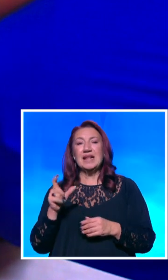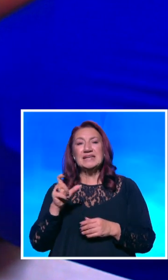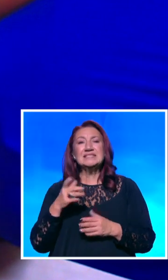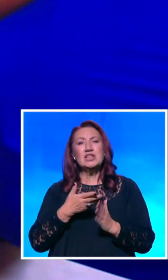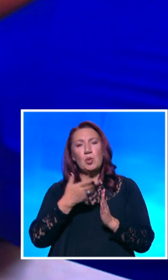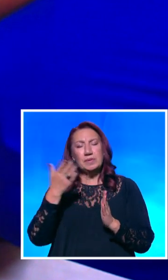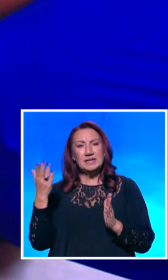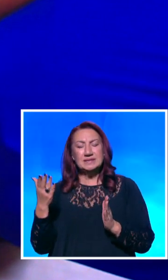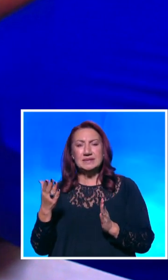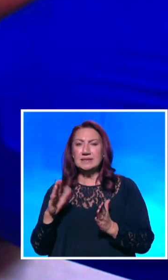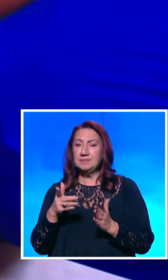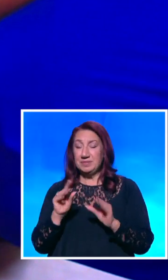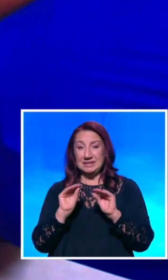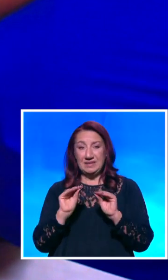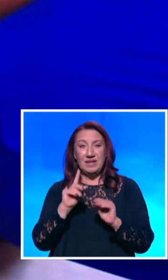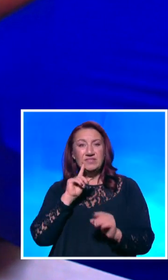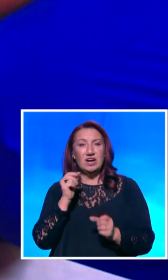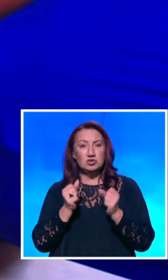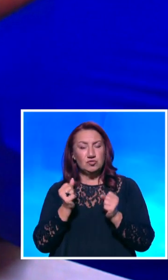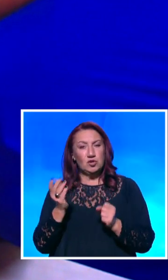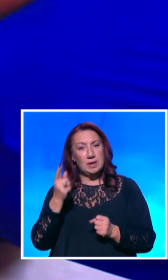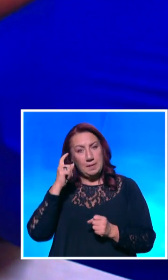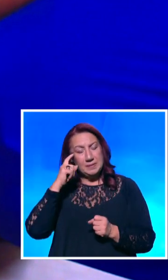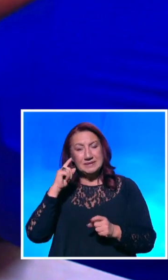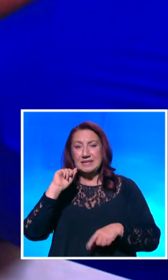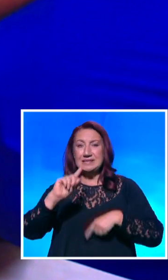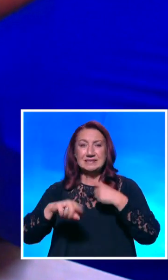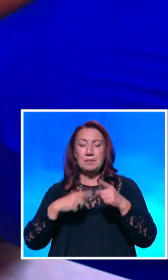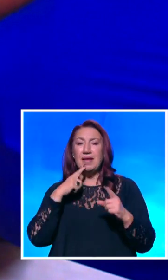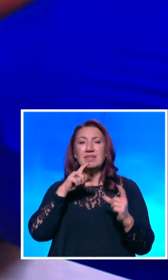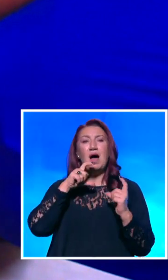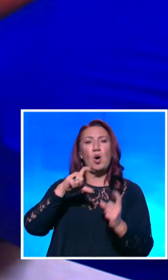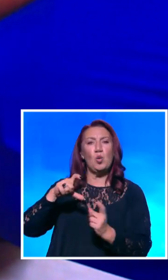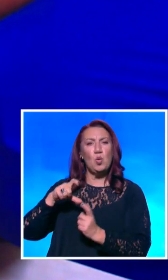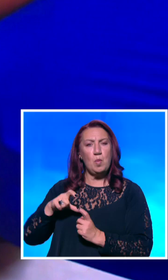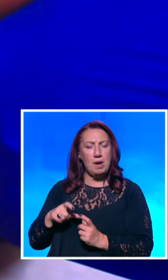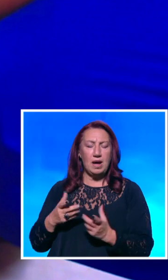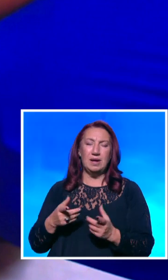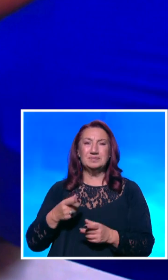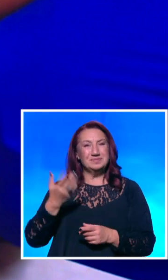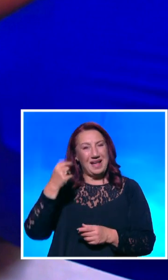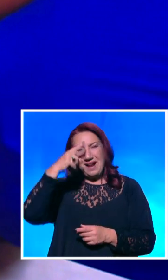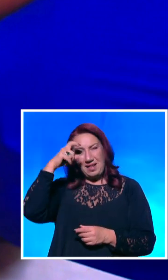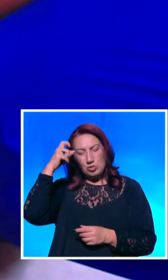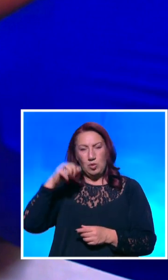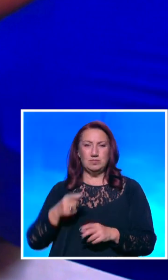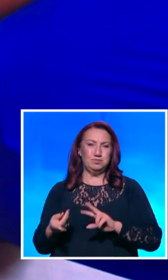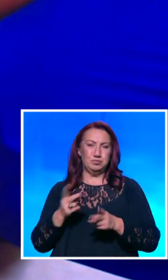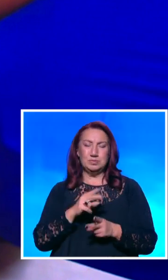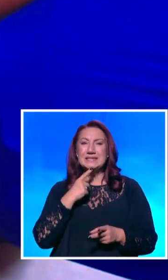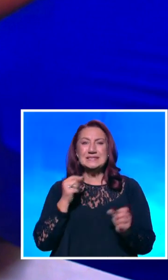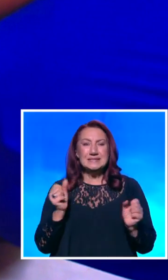хидрология съветват шофьорите вече да се замислят за смяната на гумите от летни на зимни и ако